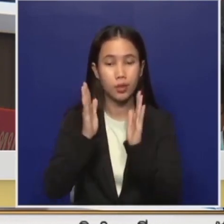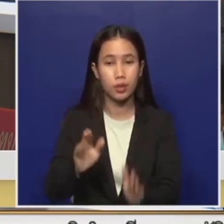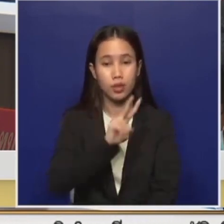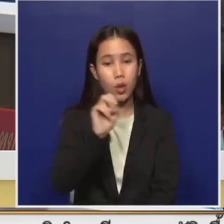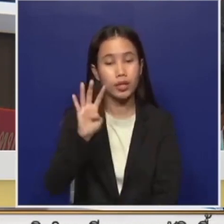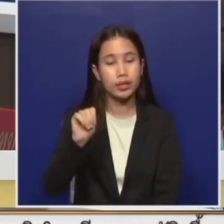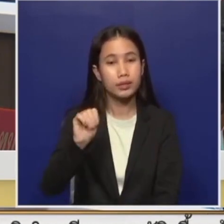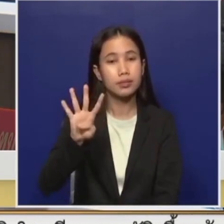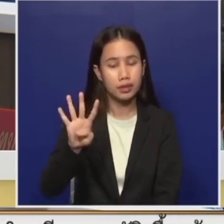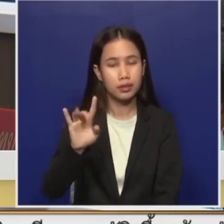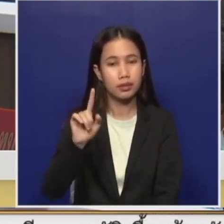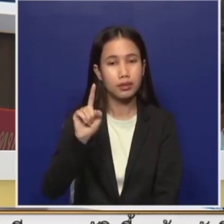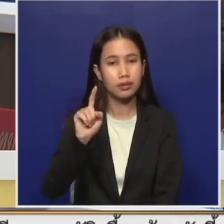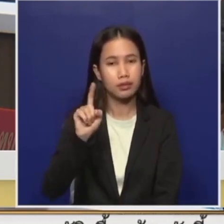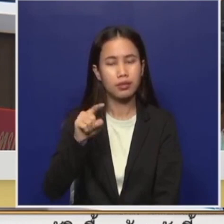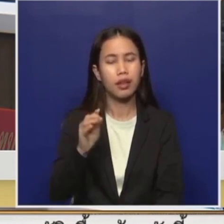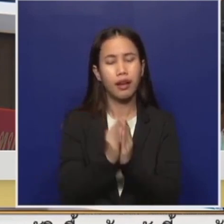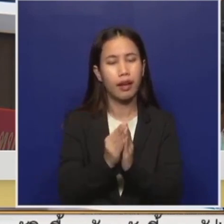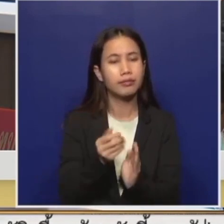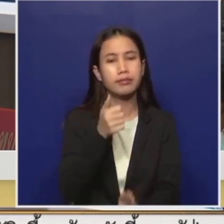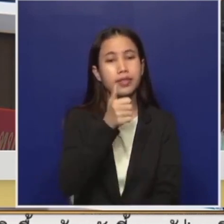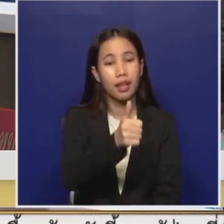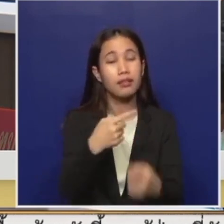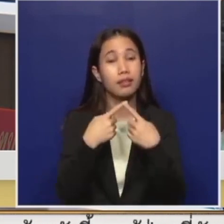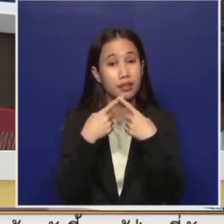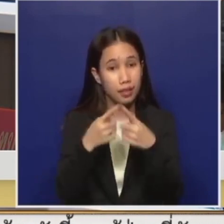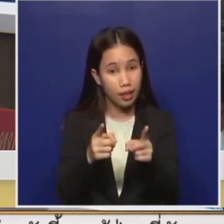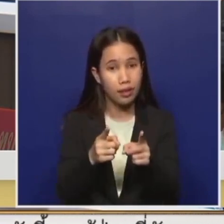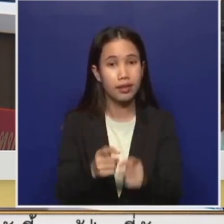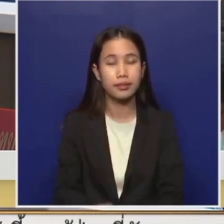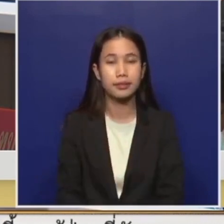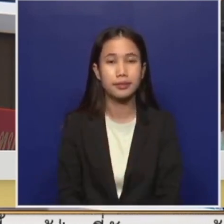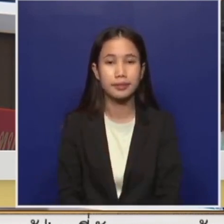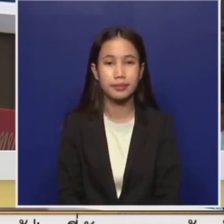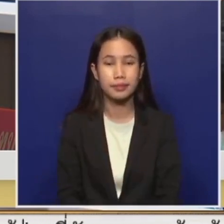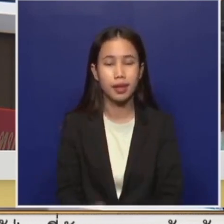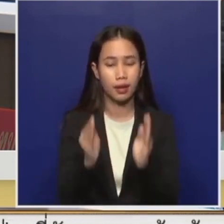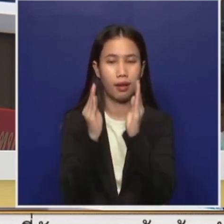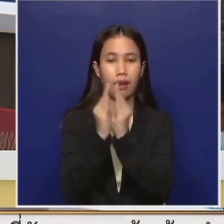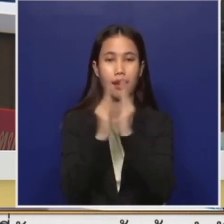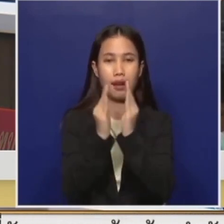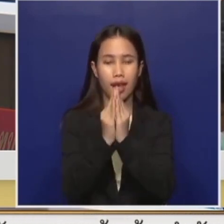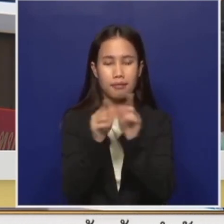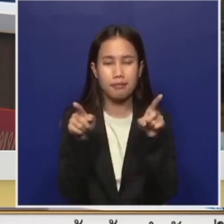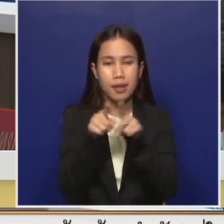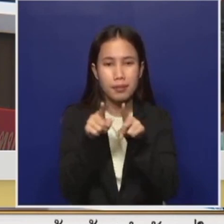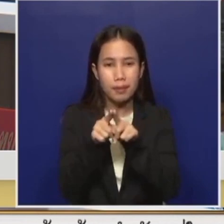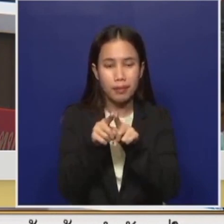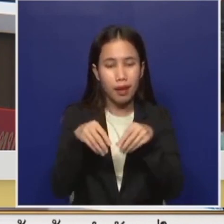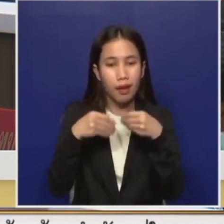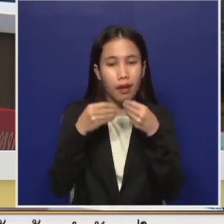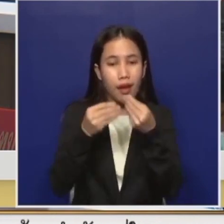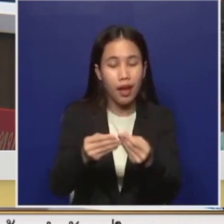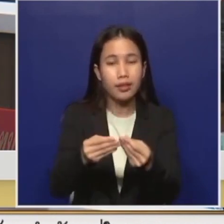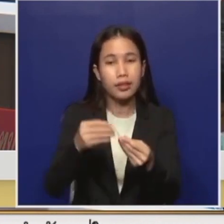244เสียงท่านได้ครับแต่มันจะเป็นคะแนนที่ไปบีบให้พลเอกประยุ